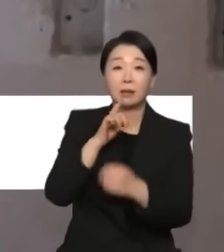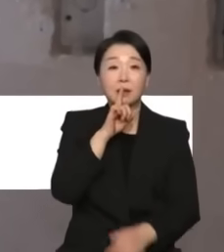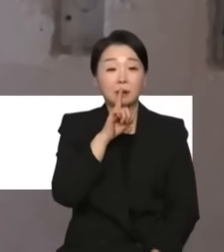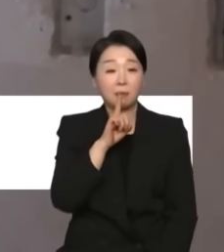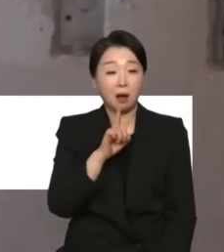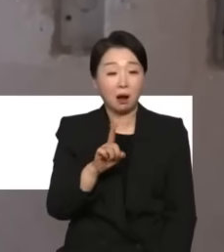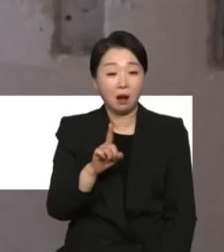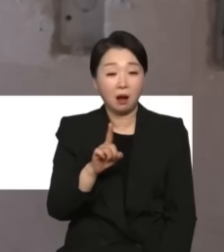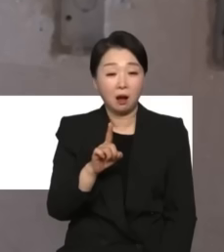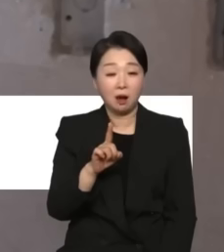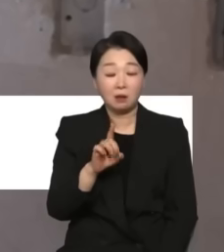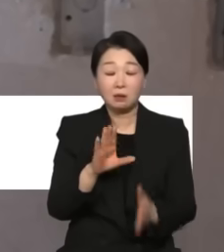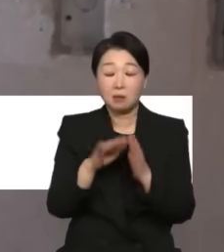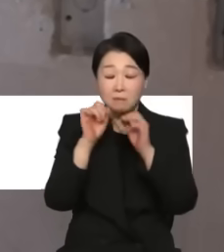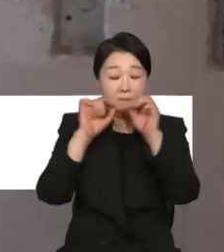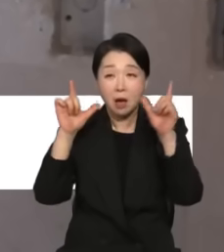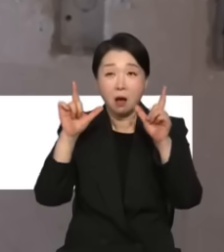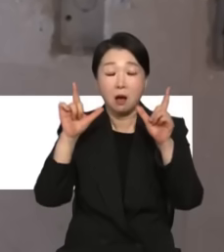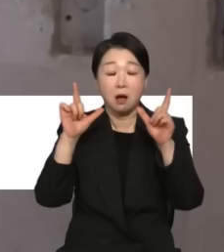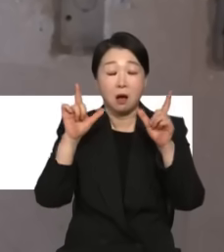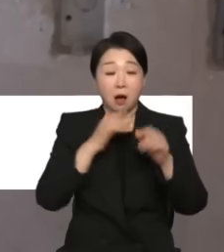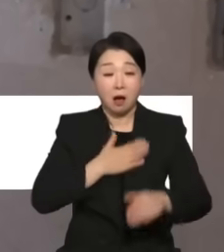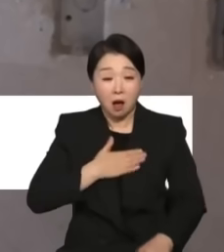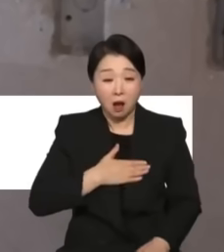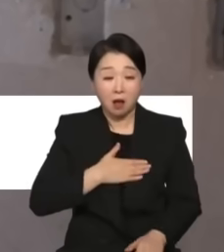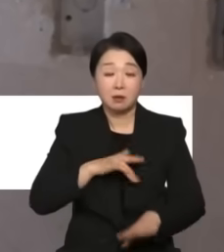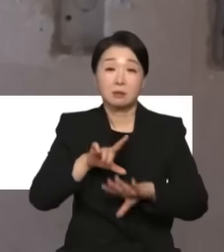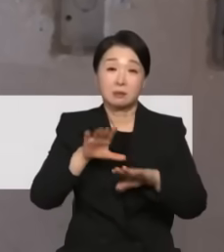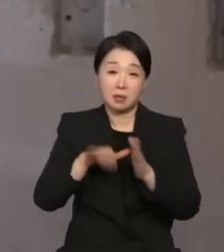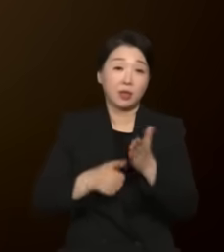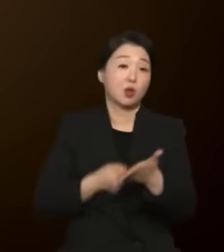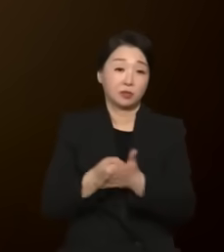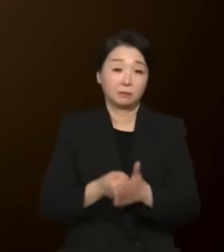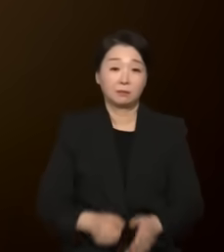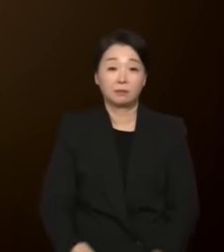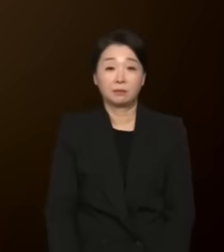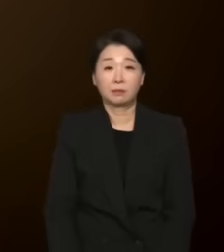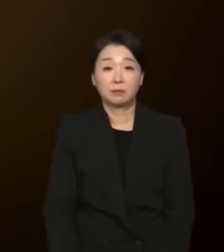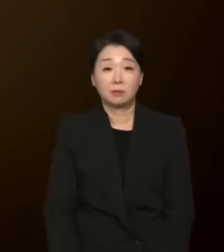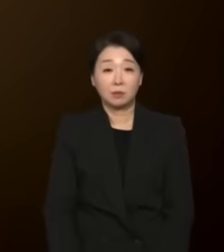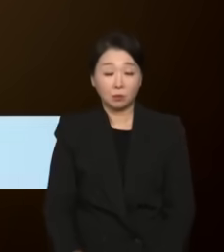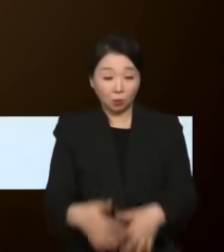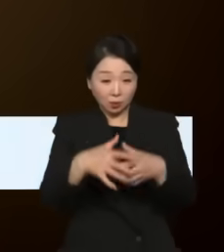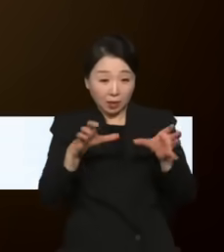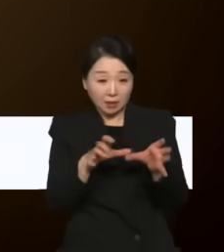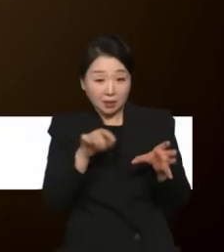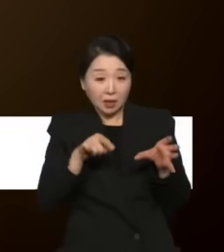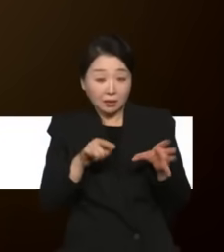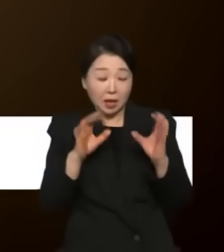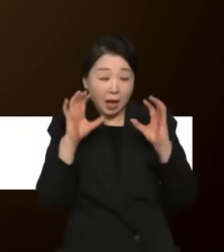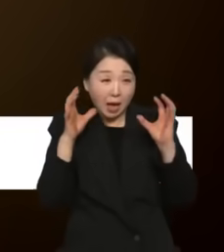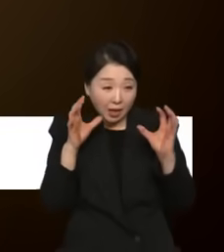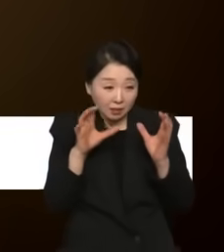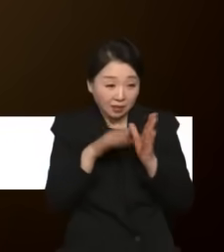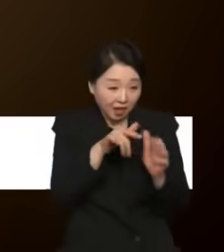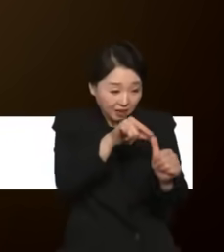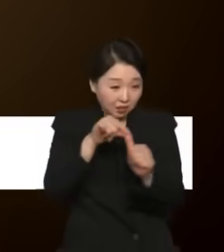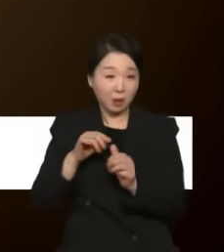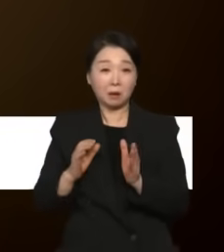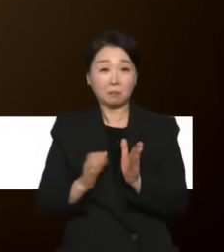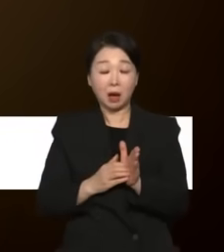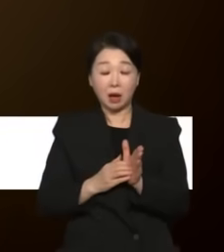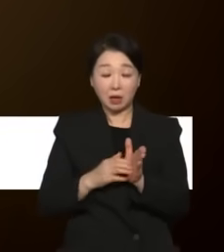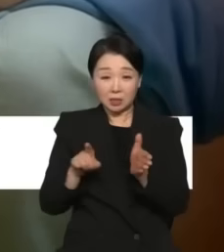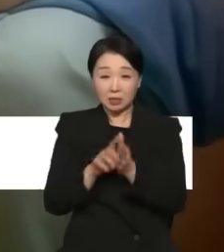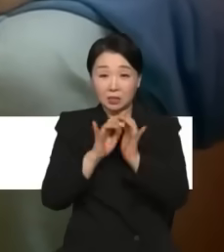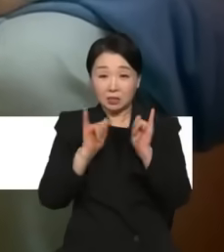좀 정신이 튀어가지고 그때 결심을 하게 됐죠. 또 단체 안에는 갓난 아이 때 입양되거나 신자의